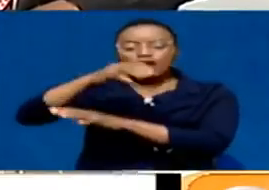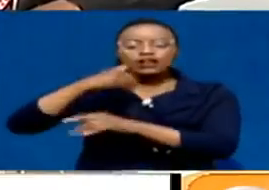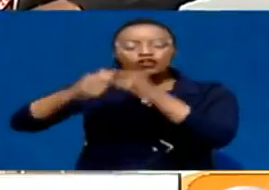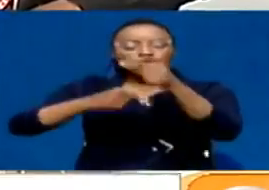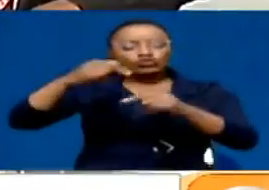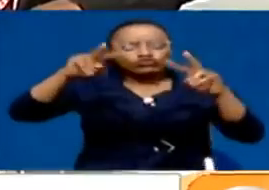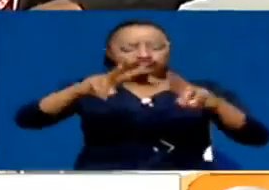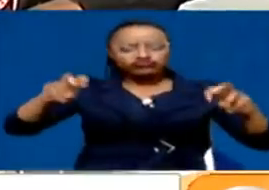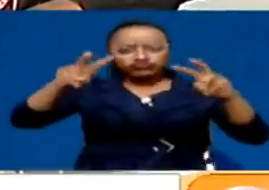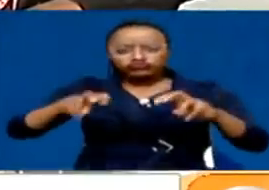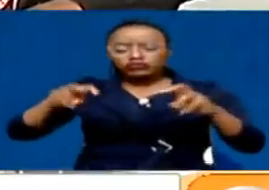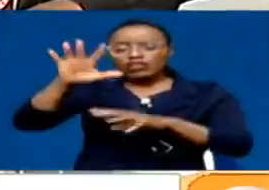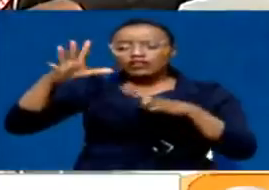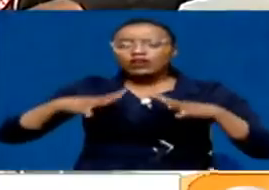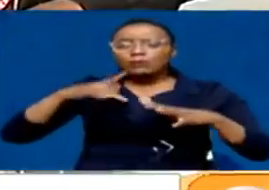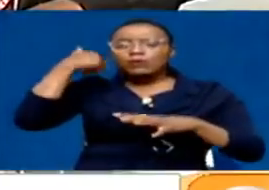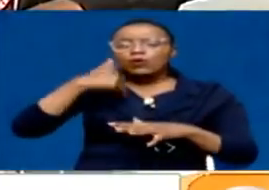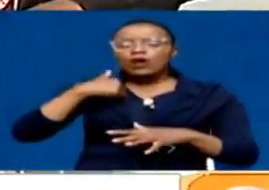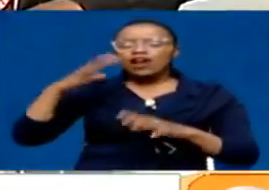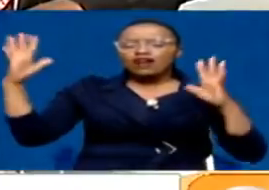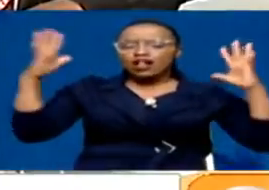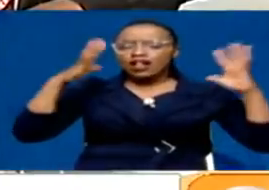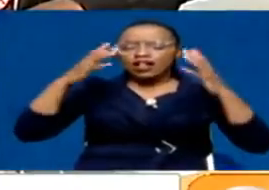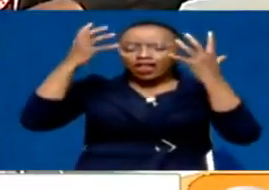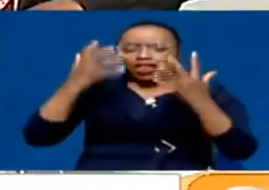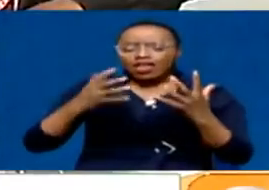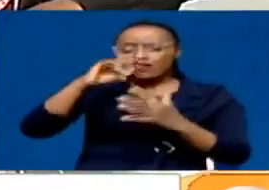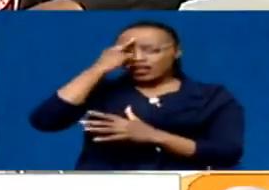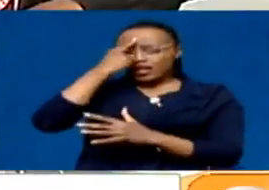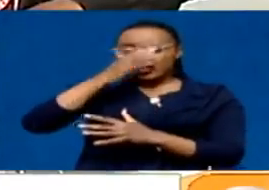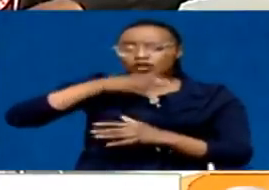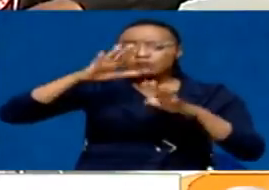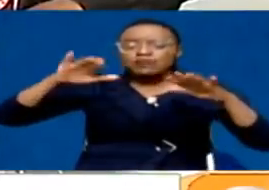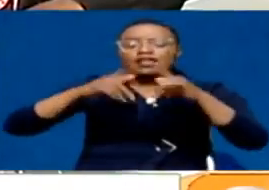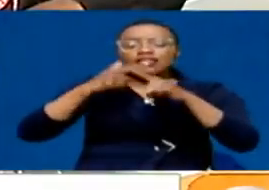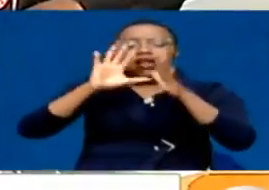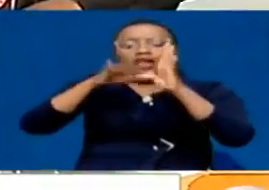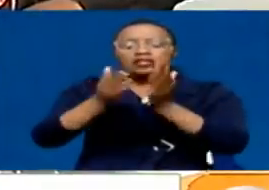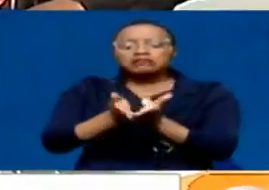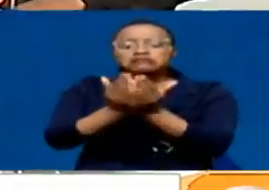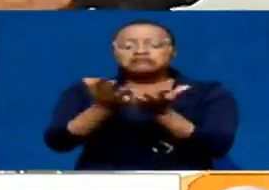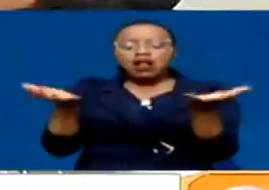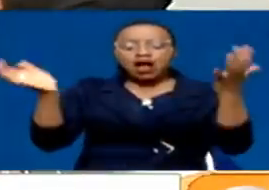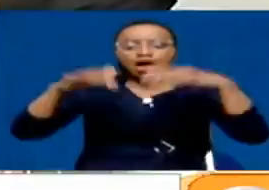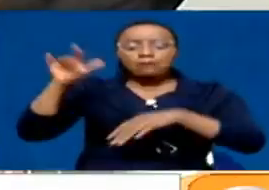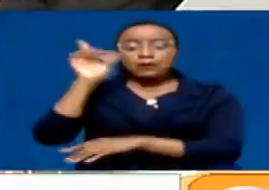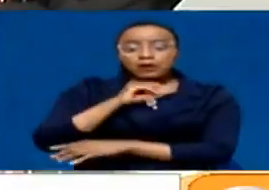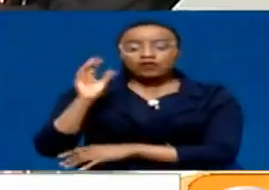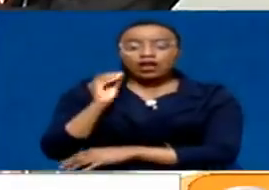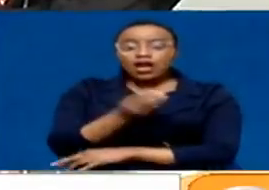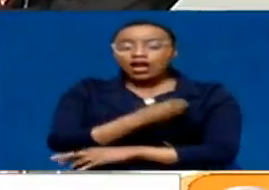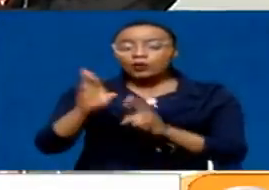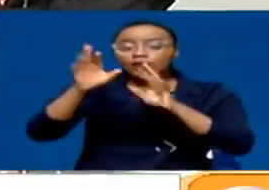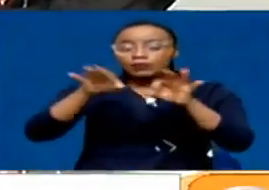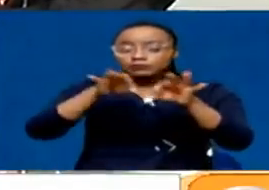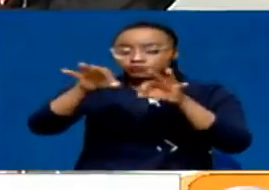nzima. Wavuvi hao ni kati ya watano waliokumbwa na mawimbi makali bahari Hindi kabla ya chombo chao kuzama. Na kama anavyotuelezea Laura